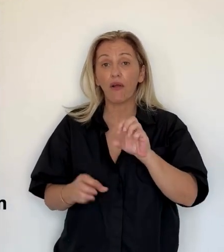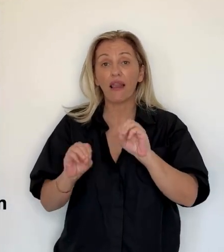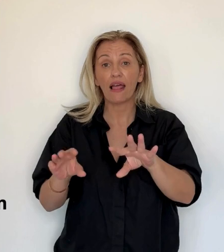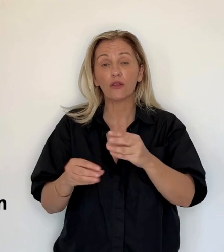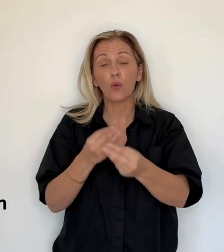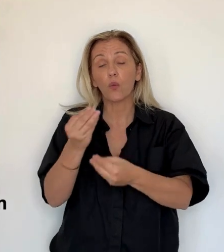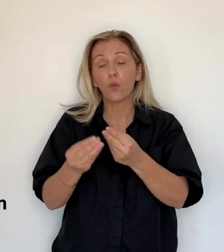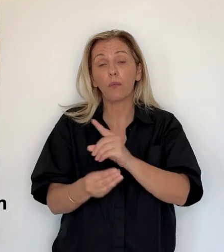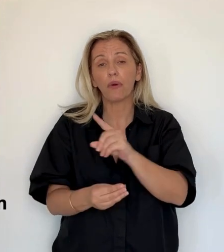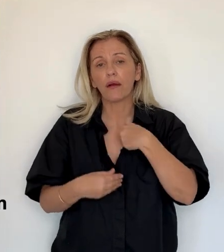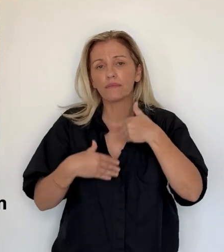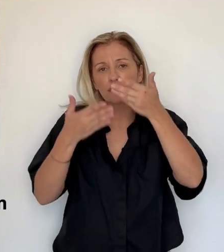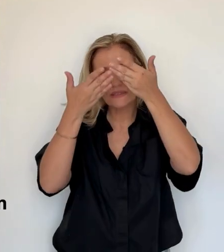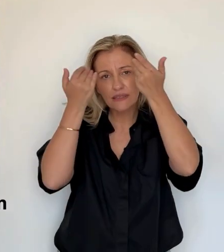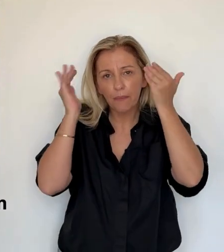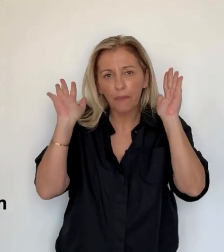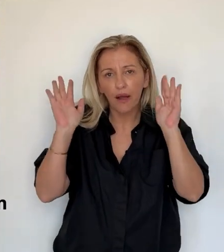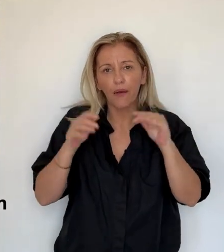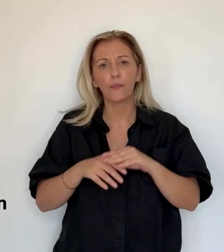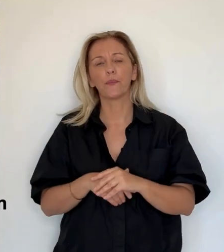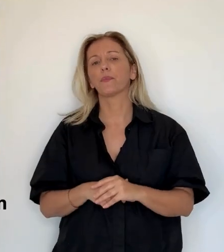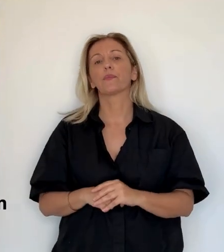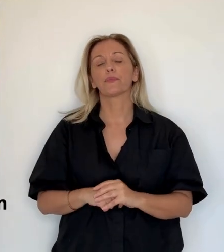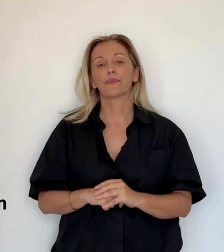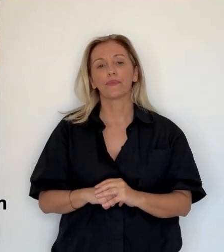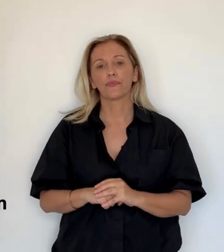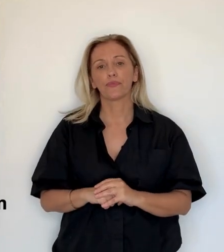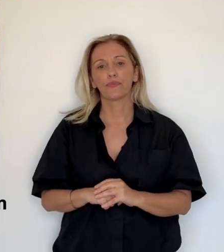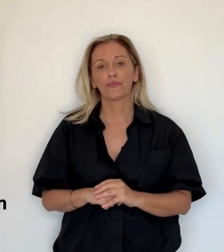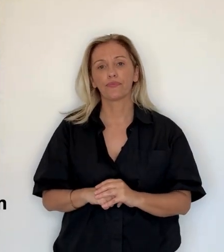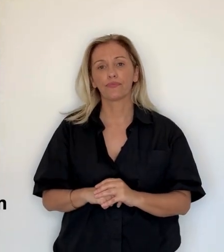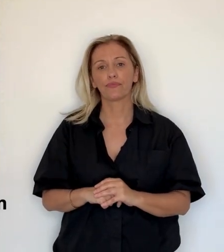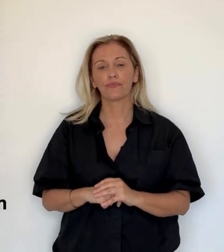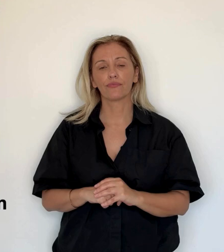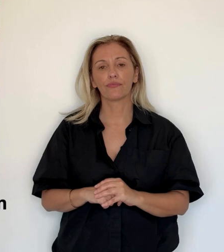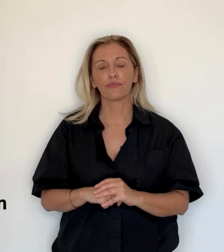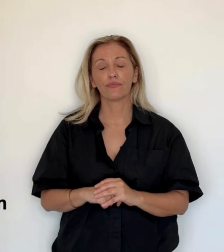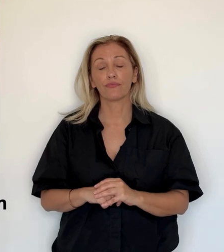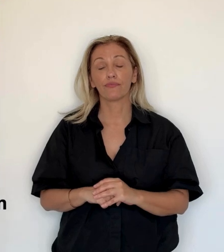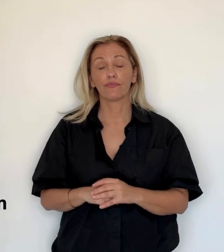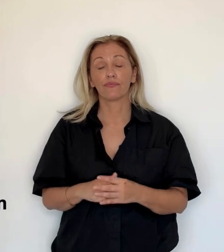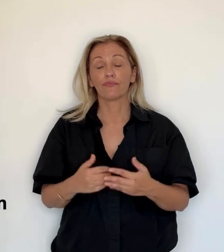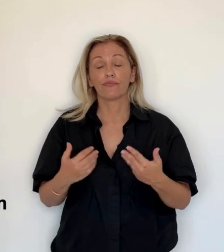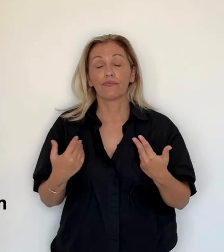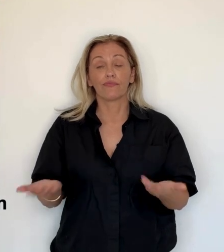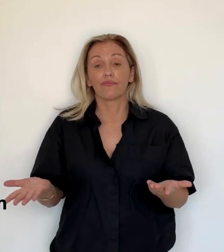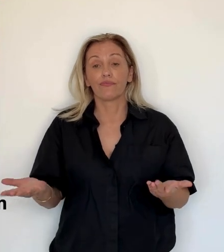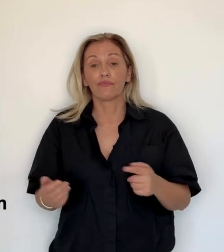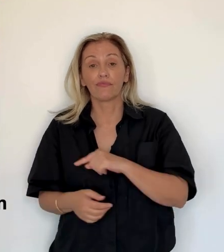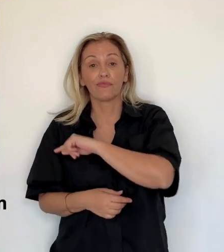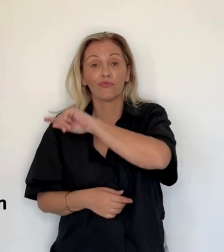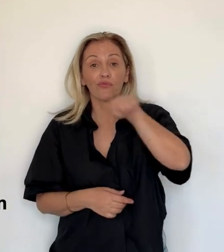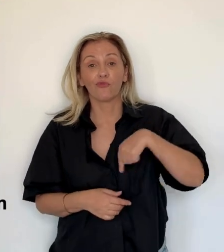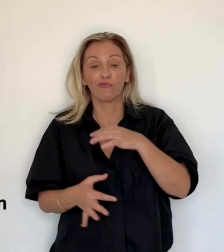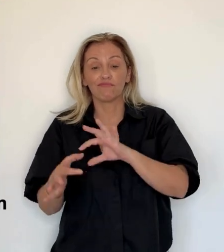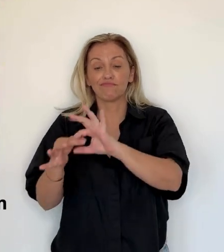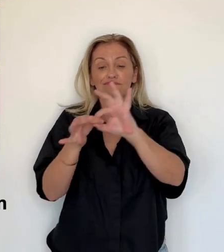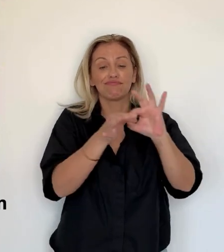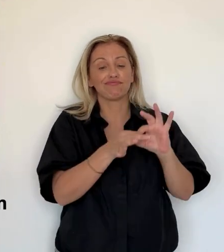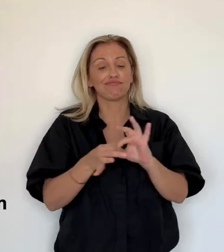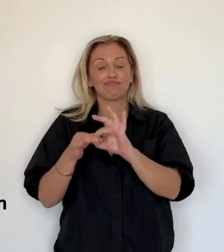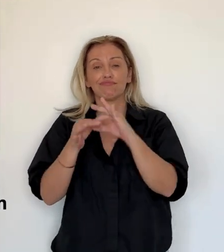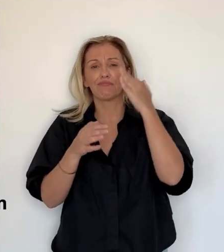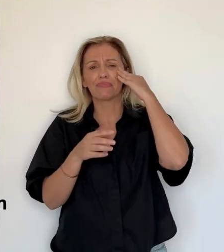le vice-président de l'Assemblée de Corse qui était ici, qui n'ont pas joué l'apaisement et qui ont laissé, laisser déborder volontairement ou involontairement, je n'en sais rien.